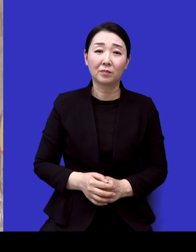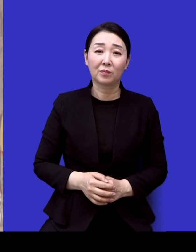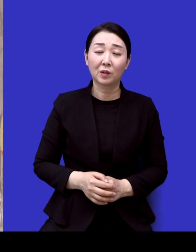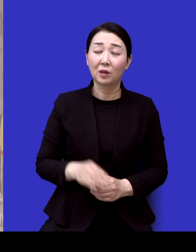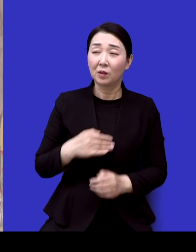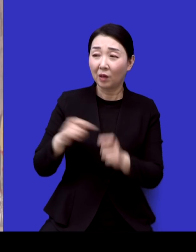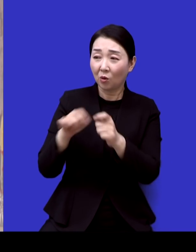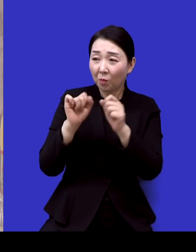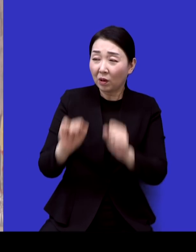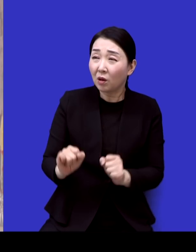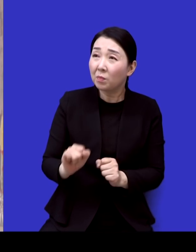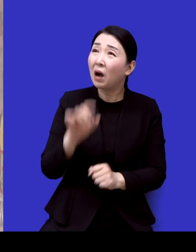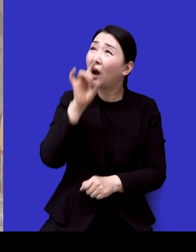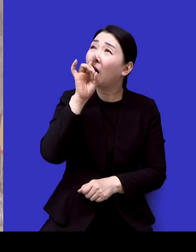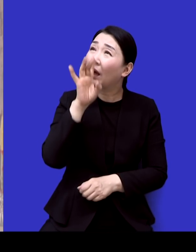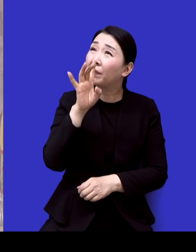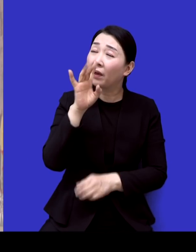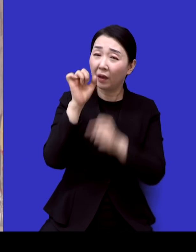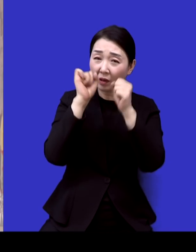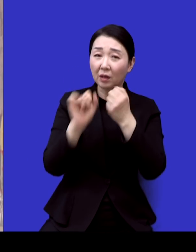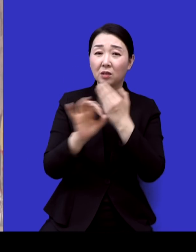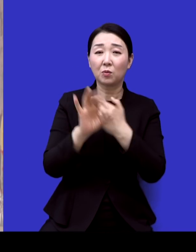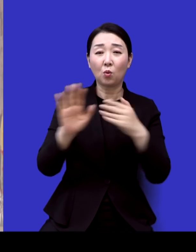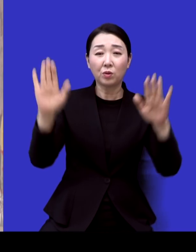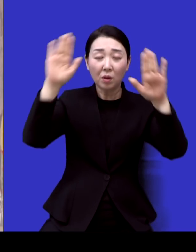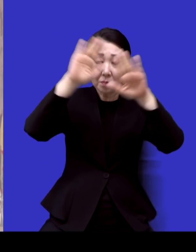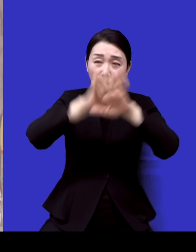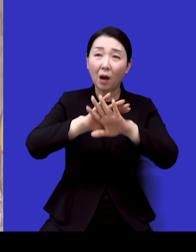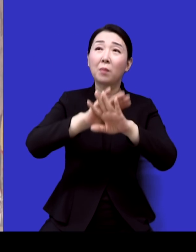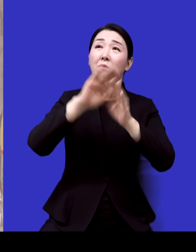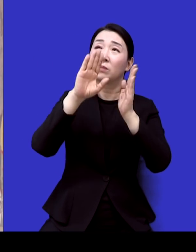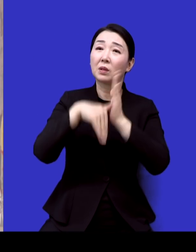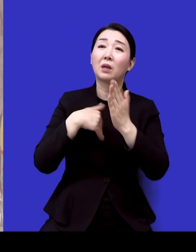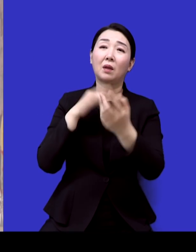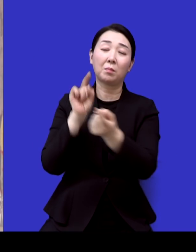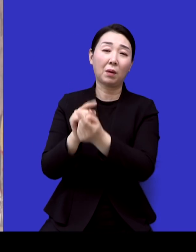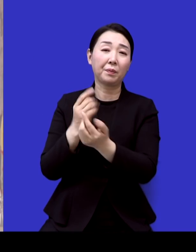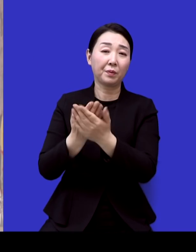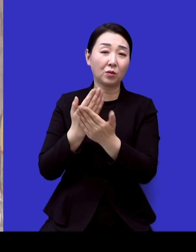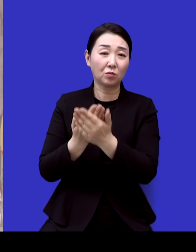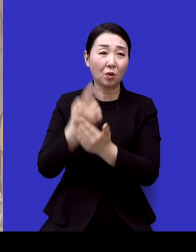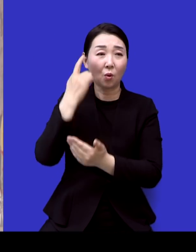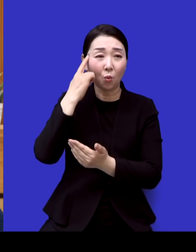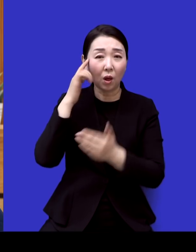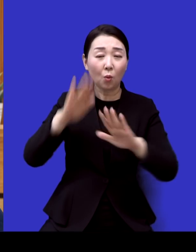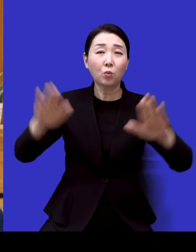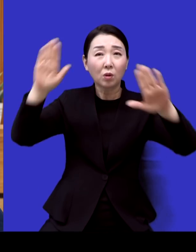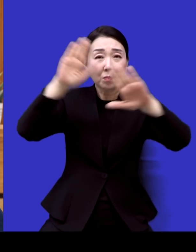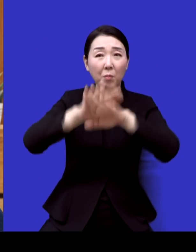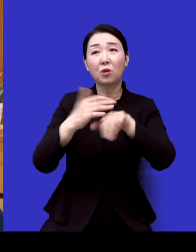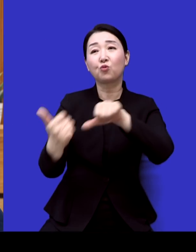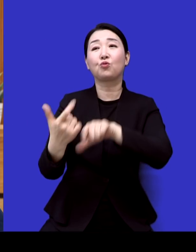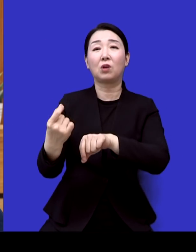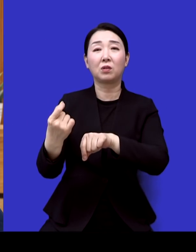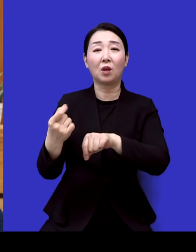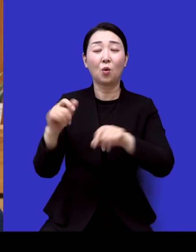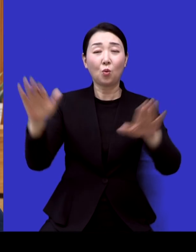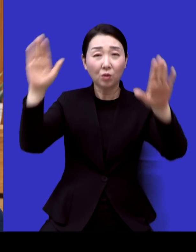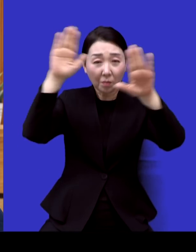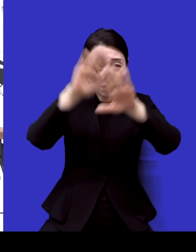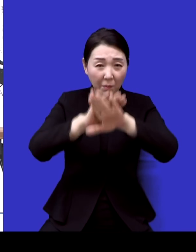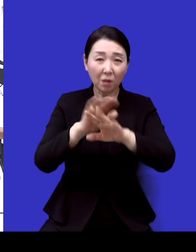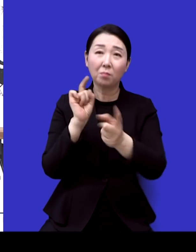계셔주시면 안 돼요? 계시면 오늘 밤 안에 만나주세요. 왜냐하면 나 오늘 밤 안에 진짜 죽을 것 같으니까 오늘 밤 안에